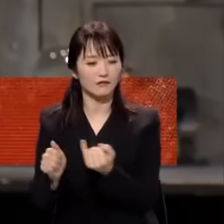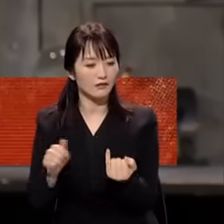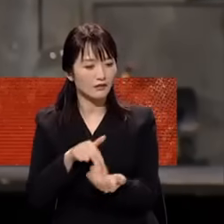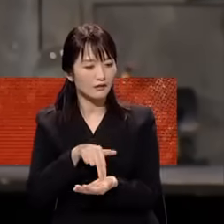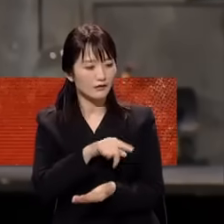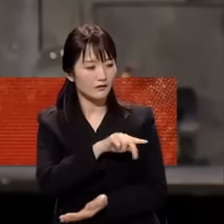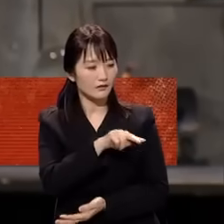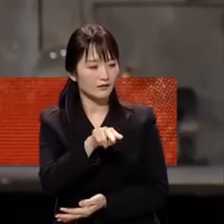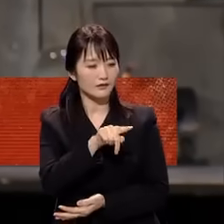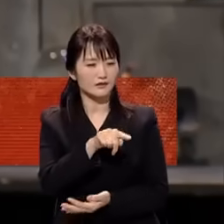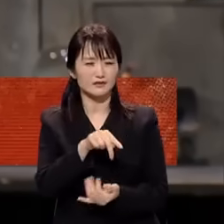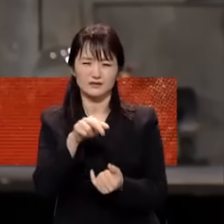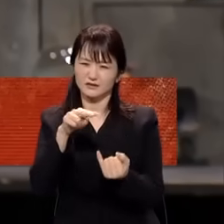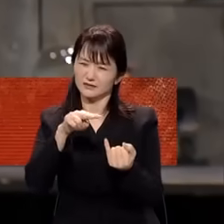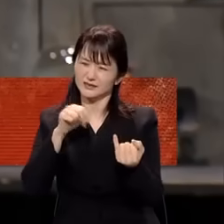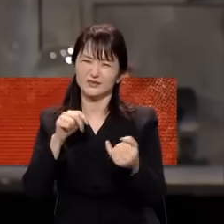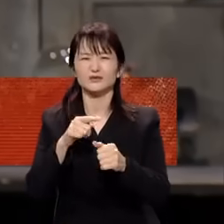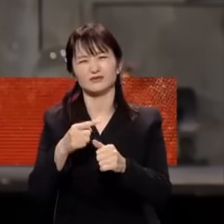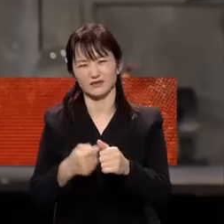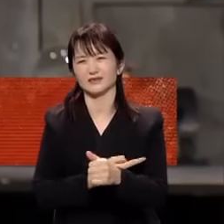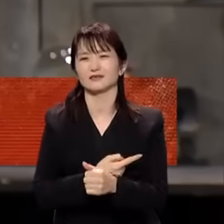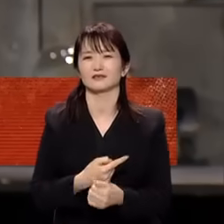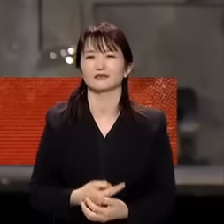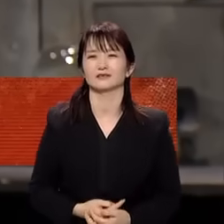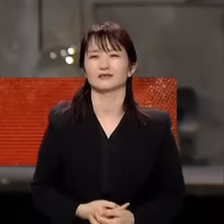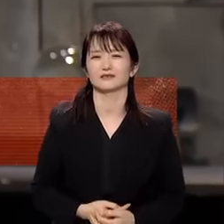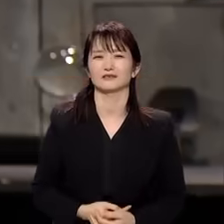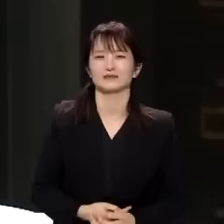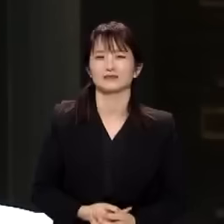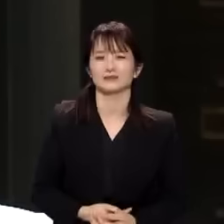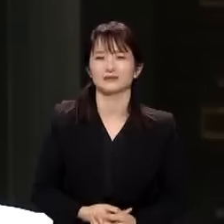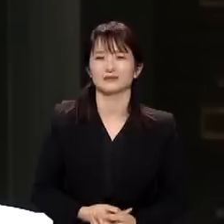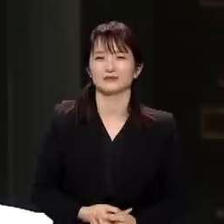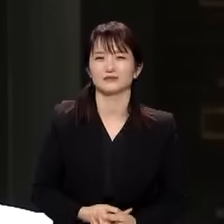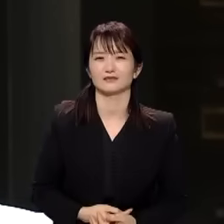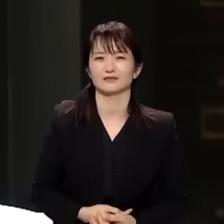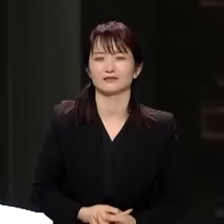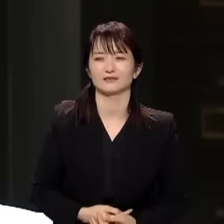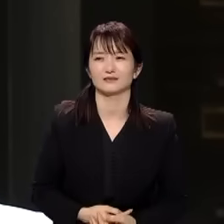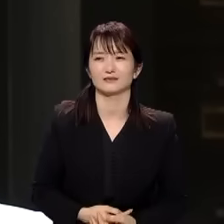뭐 질투는 자연스러운 거니까요. 자, 오 교수님 보니까